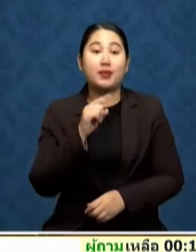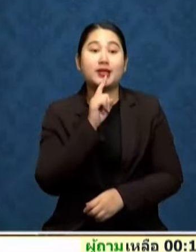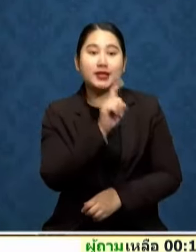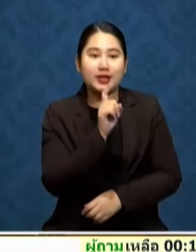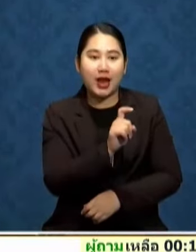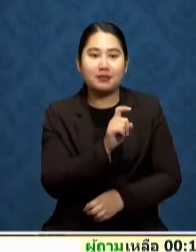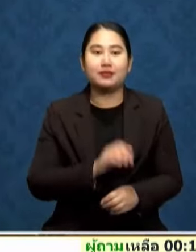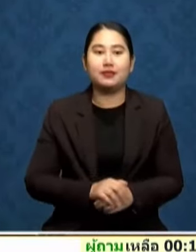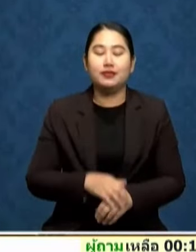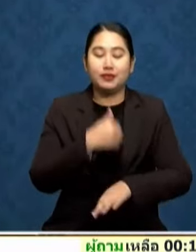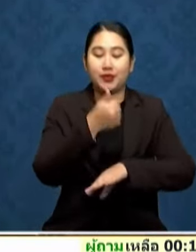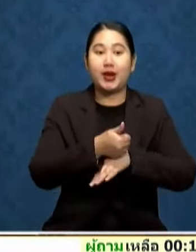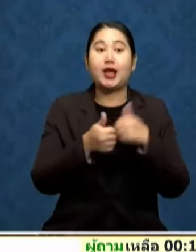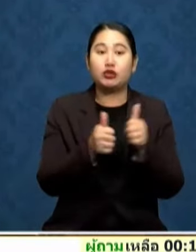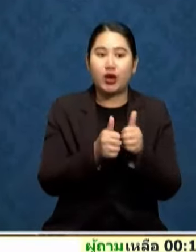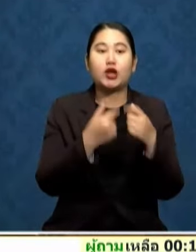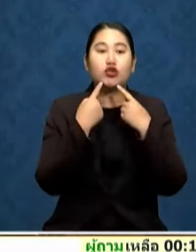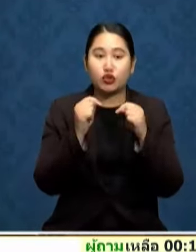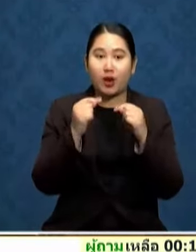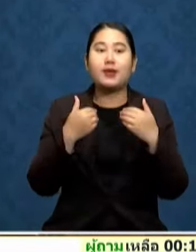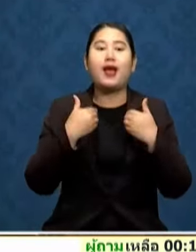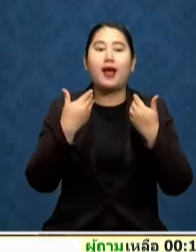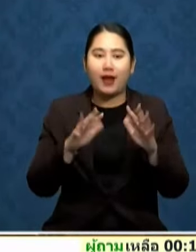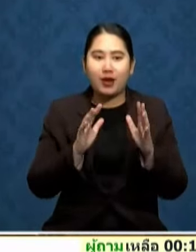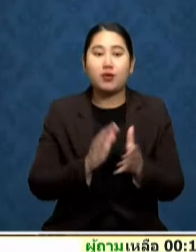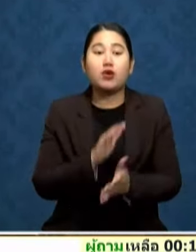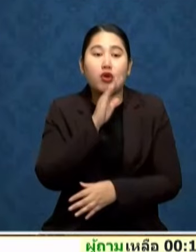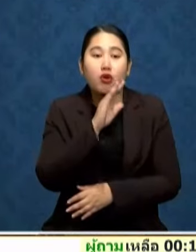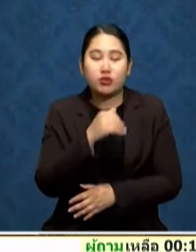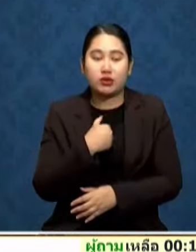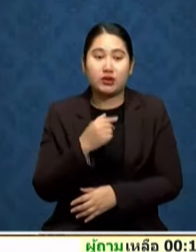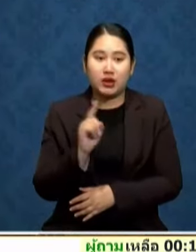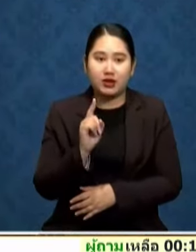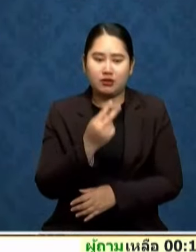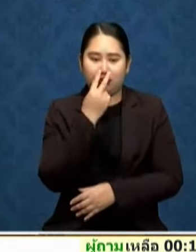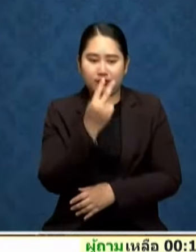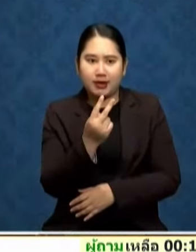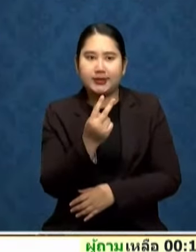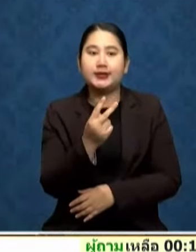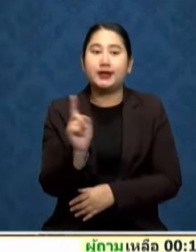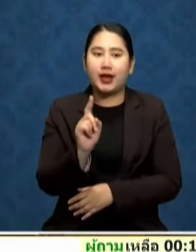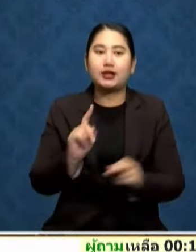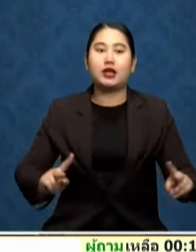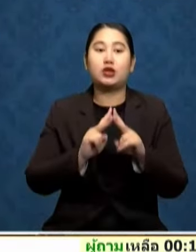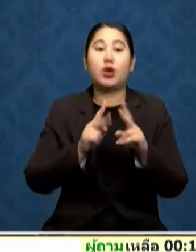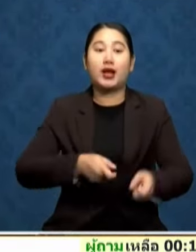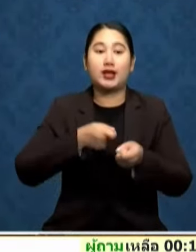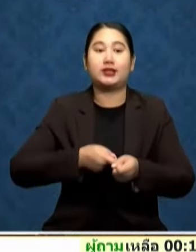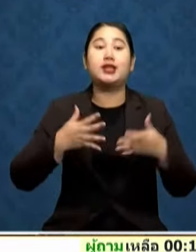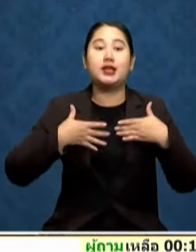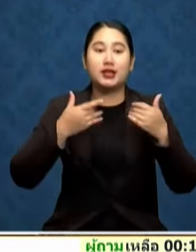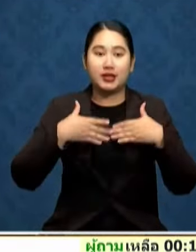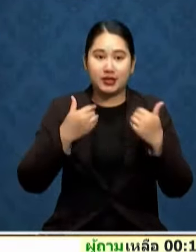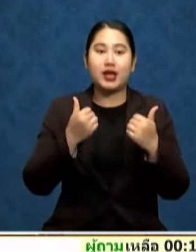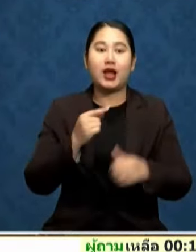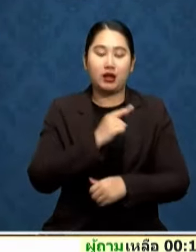ถามเมื่อสักครู่ท่านรัฐมนตรีช่วยได้ตอบแล้วว่าถ้าเกิดเจอและพบเห็นทางกระทรวงก็ยินดีที่อย